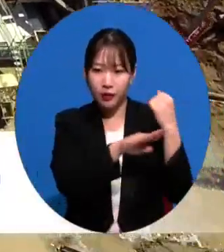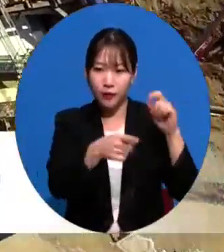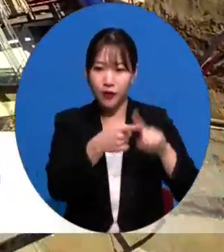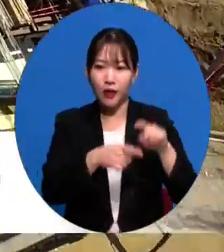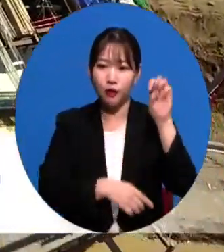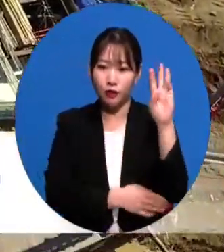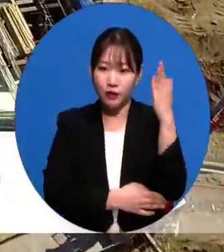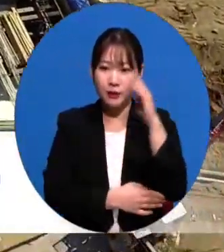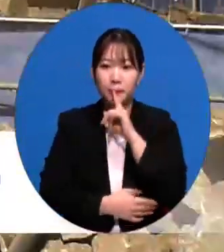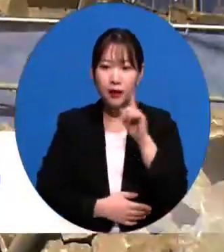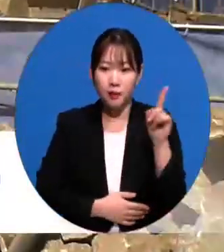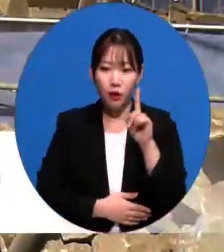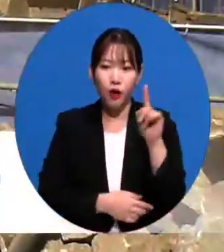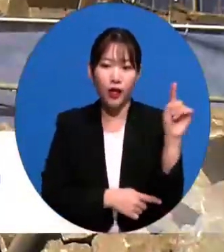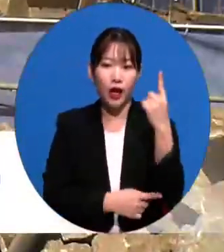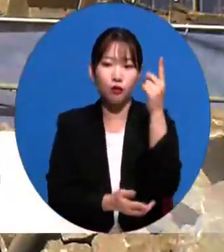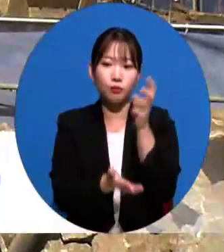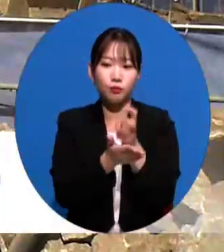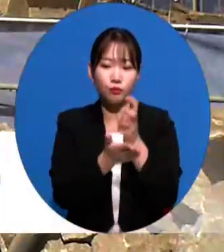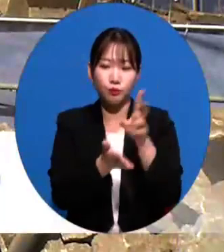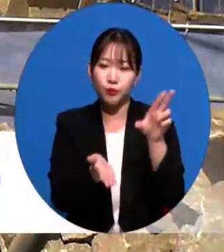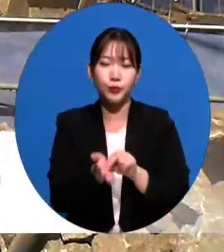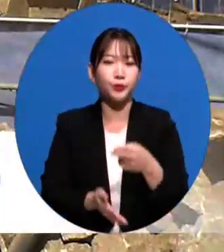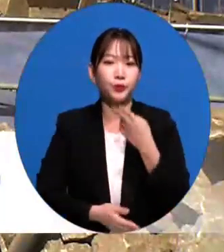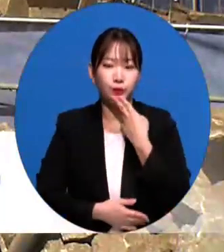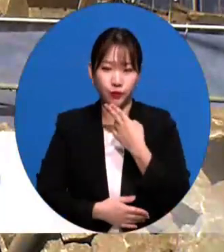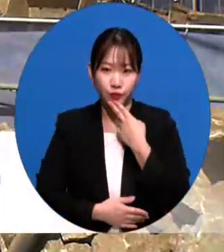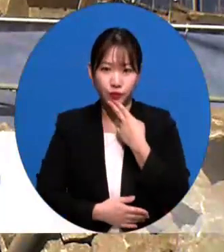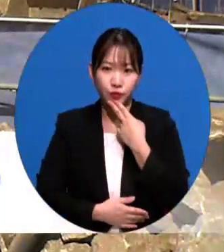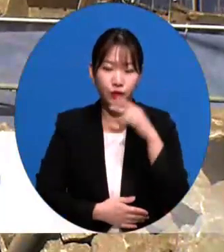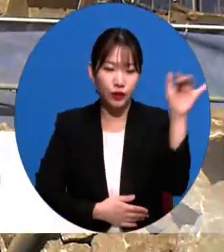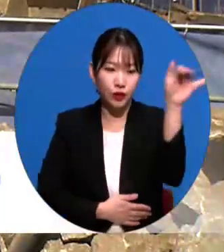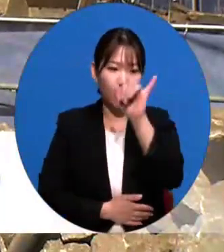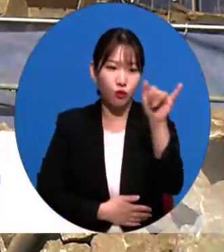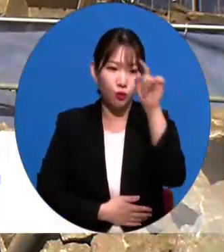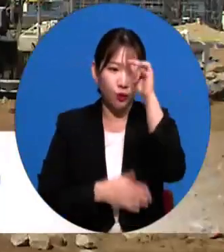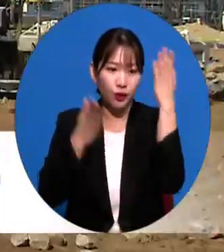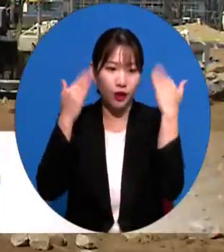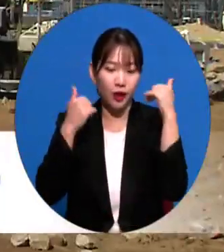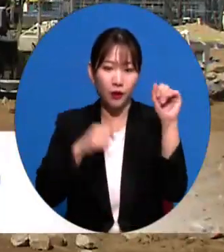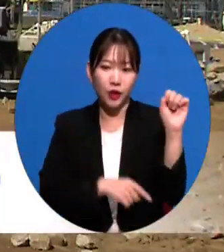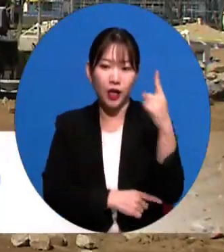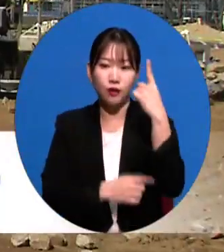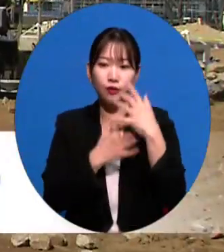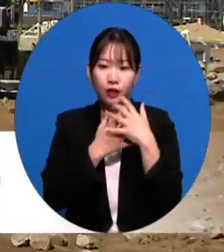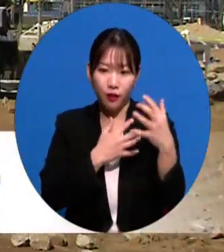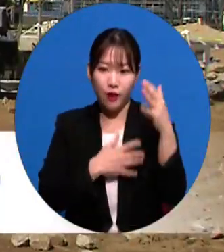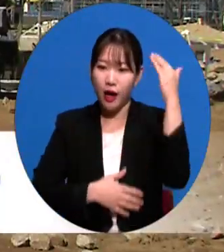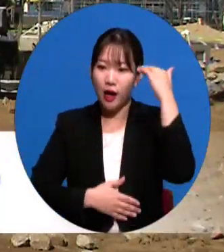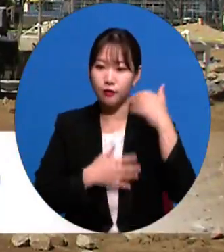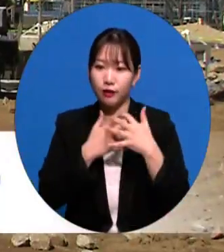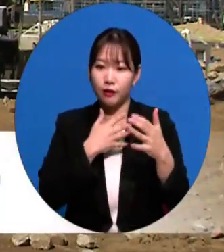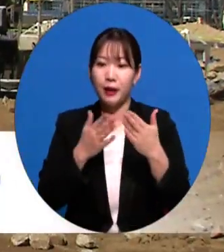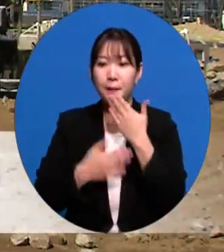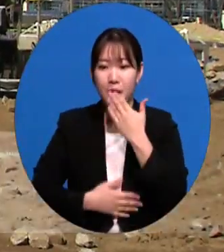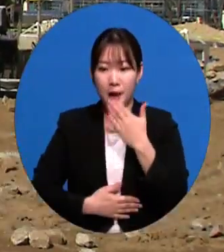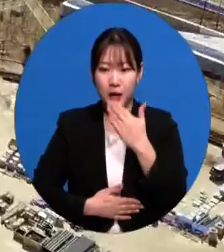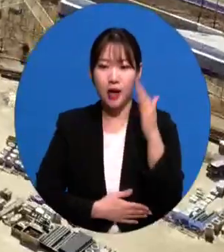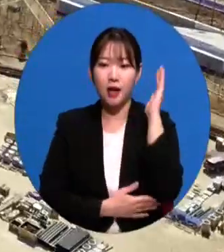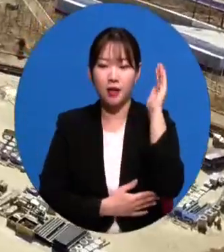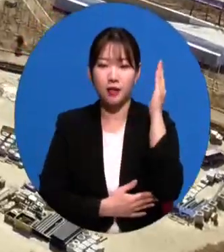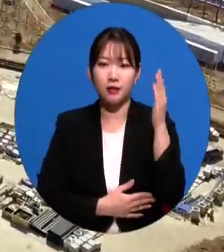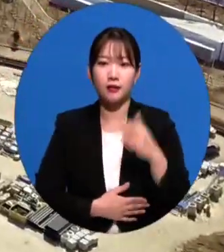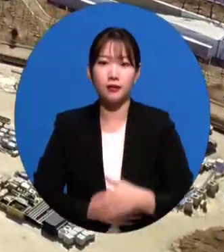광주시는 KBO 규정상 문제될 것이 없다면서 전국 고교 야구 대회 등 국내 대회가 치러질 수 있는